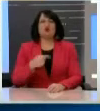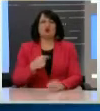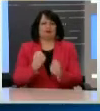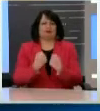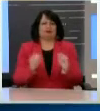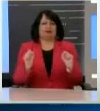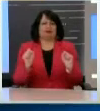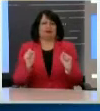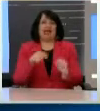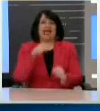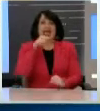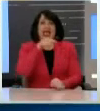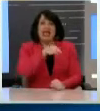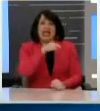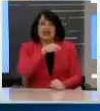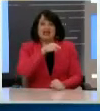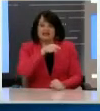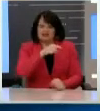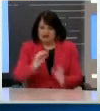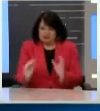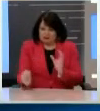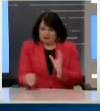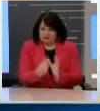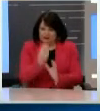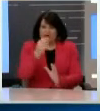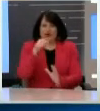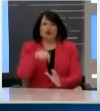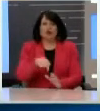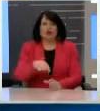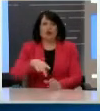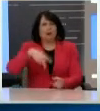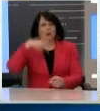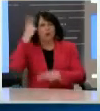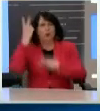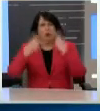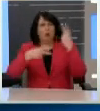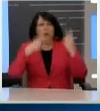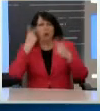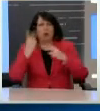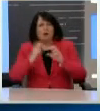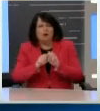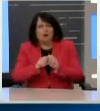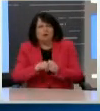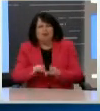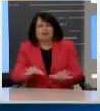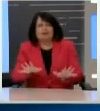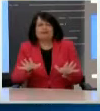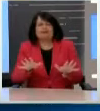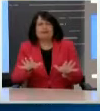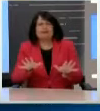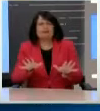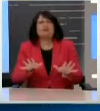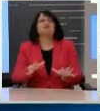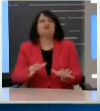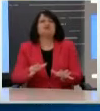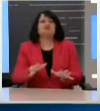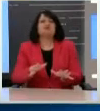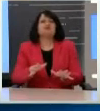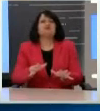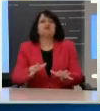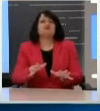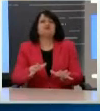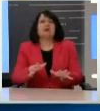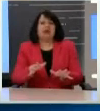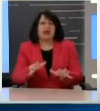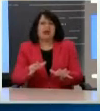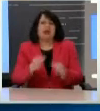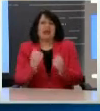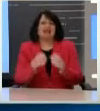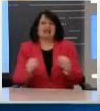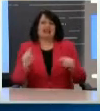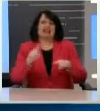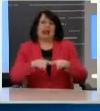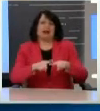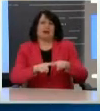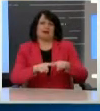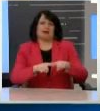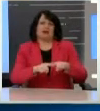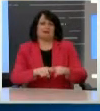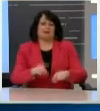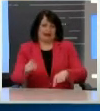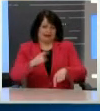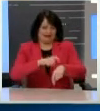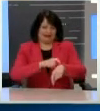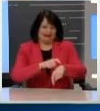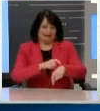που εσείς εκθρέψατε, εσείς και η σύμμαχή σας στην κυβέρνηση, η ΑΝΕΛ. Δεν είναι